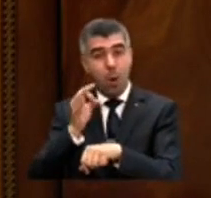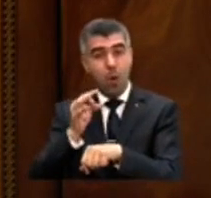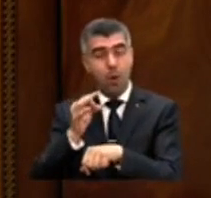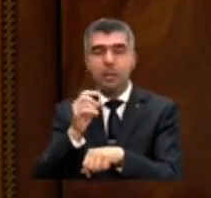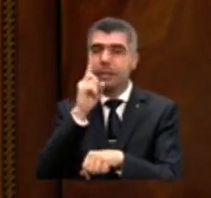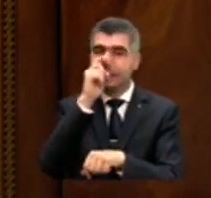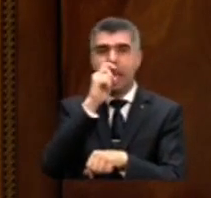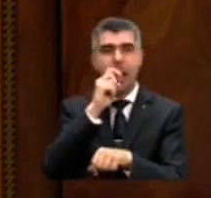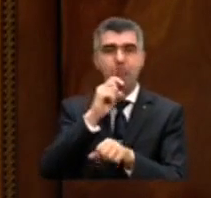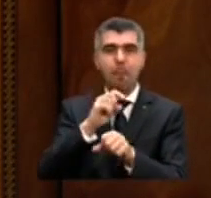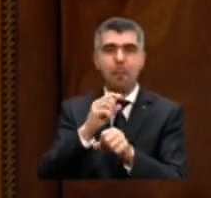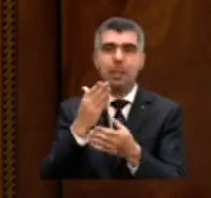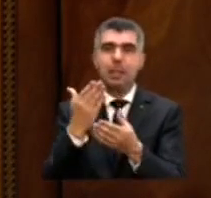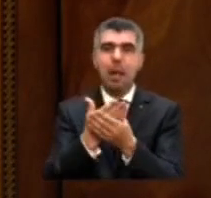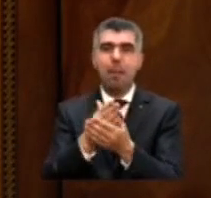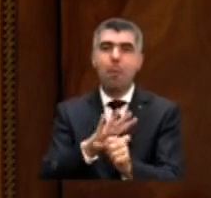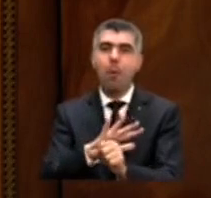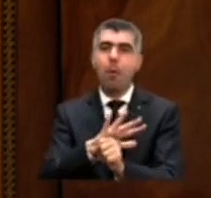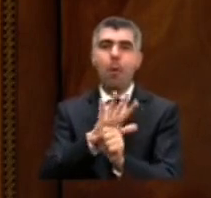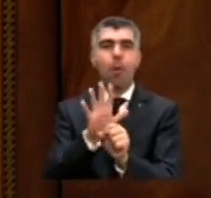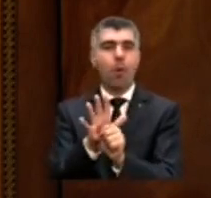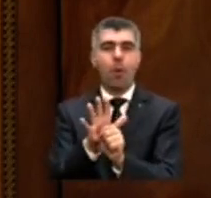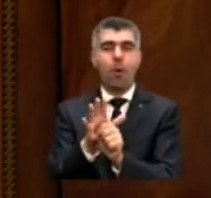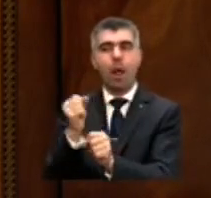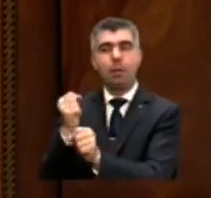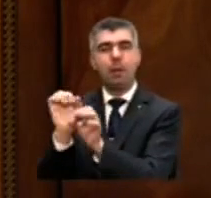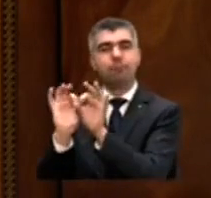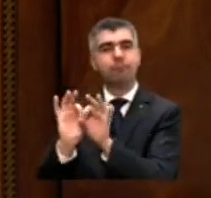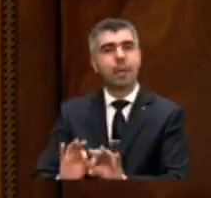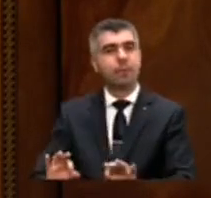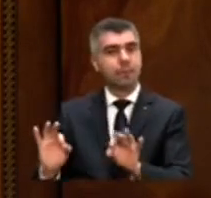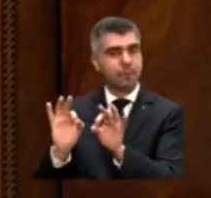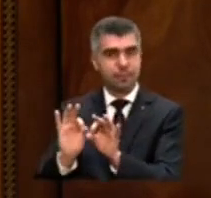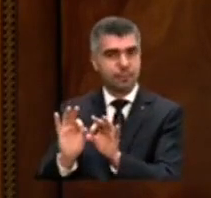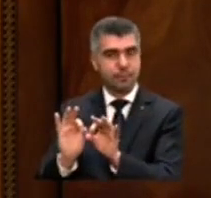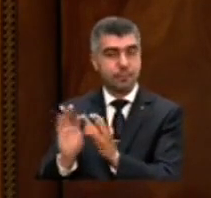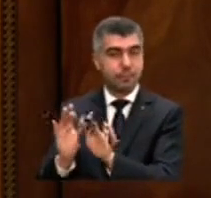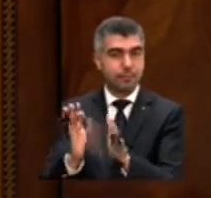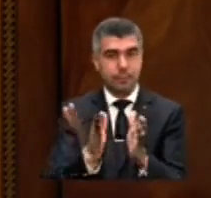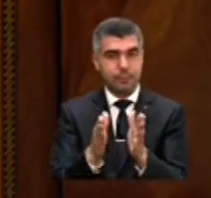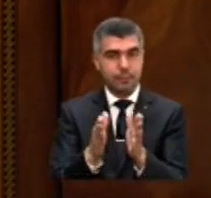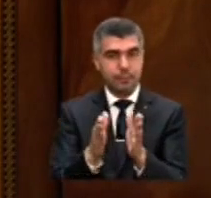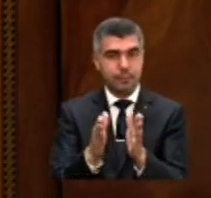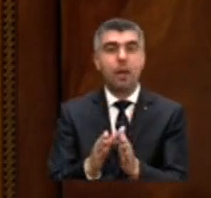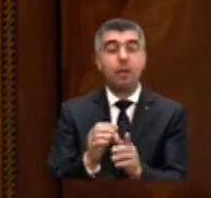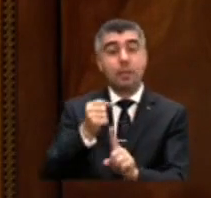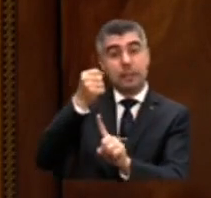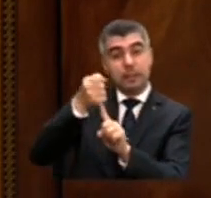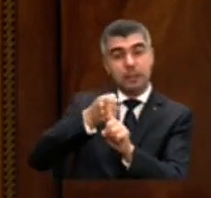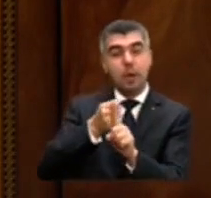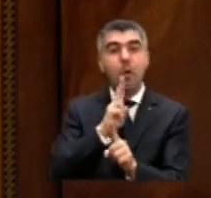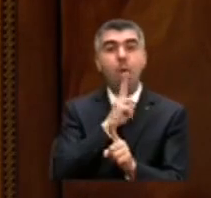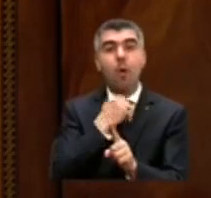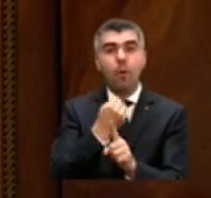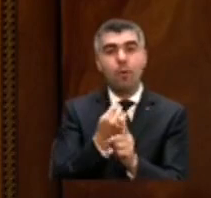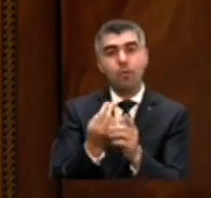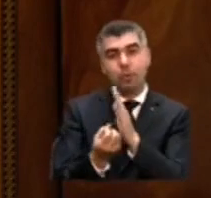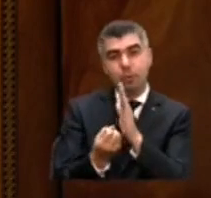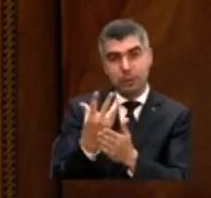بفعل الإزمة الصحية. كما ستعمل الحكومة على تحفيز قطاعات خدماتية